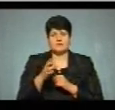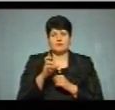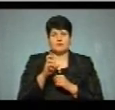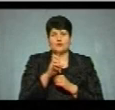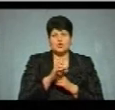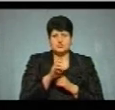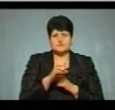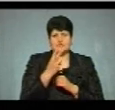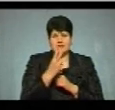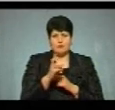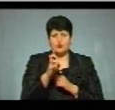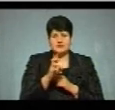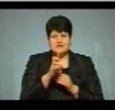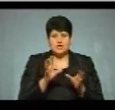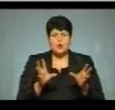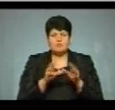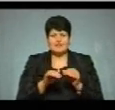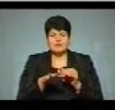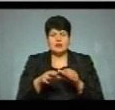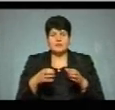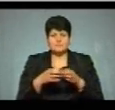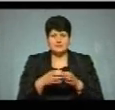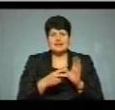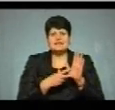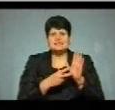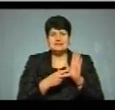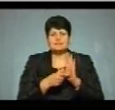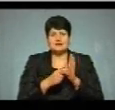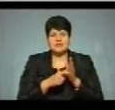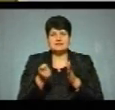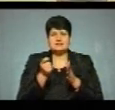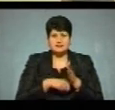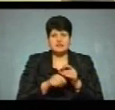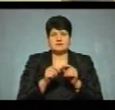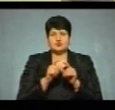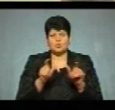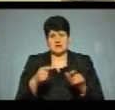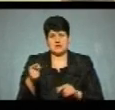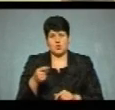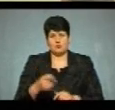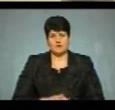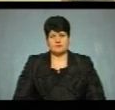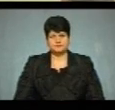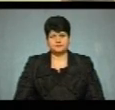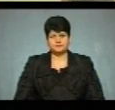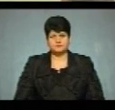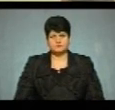і три в Борщівській об'єднаній територіальній громаді та 7 класів закрили у школах Тернополя.